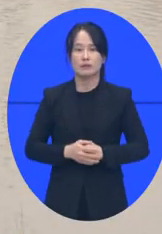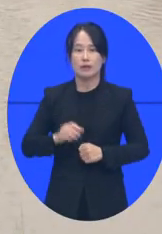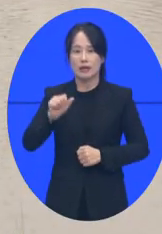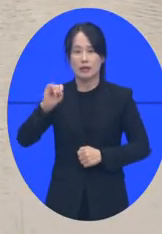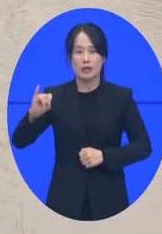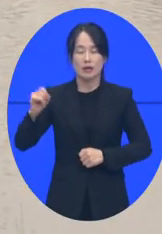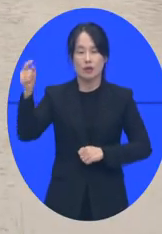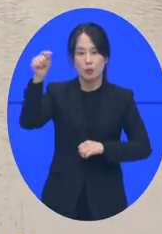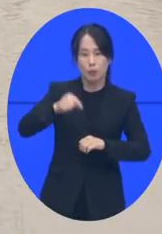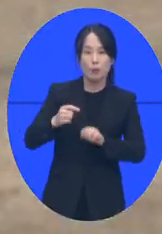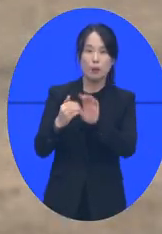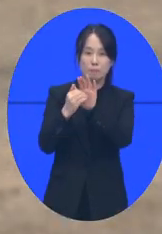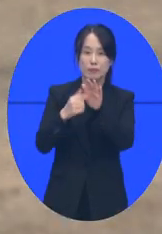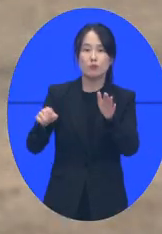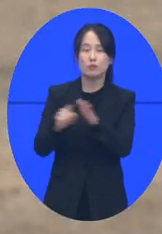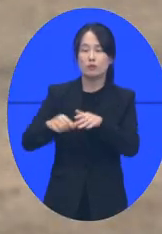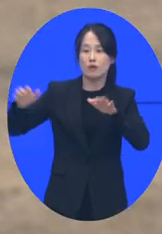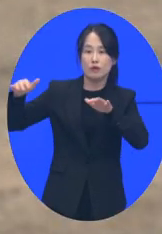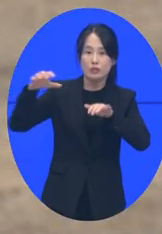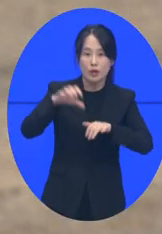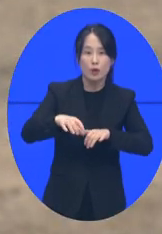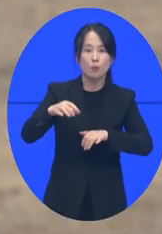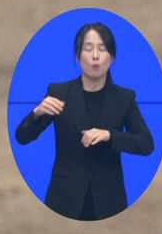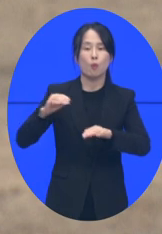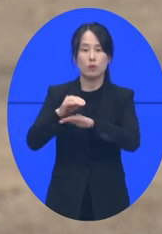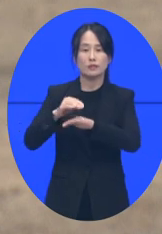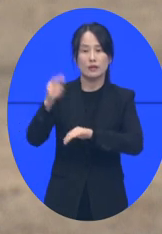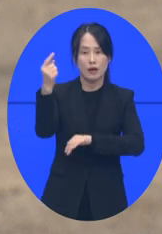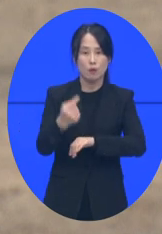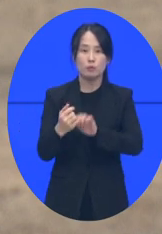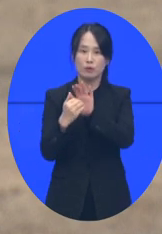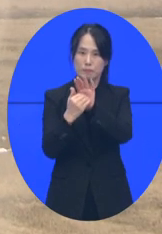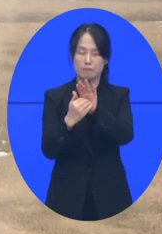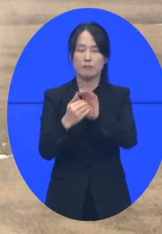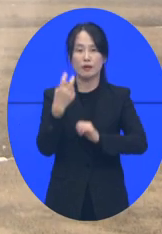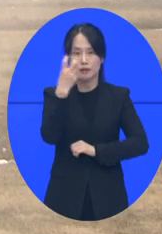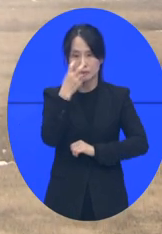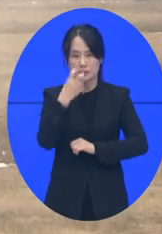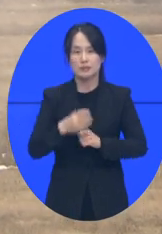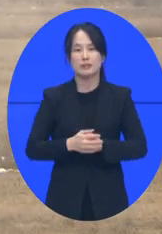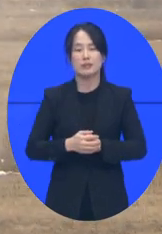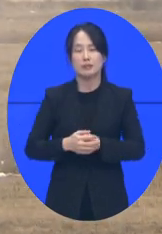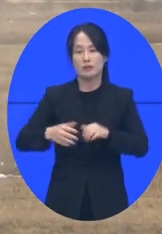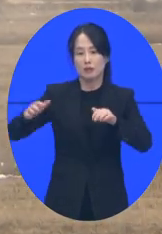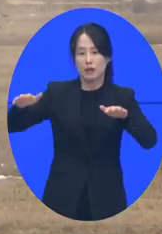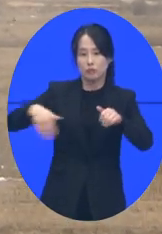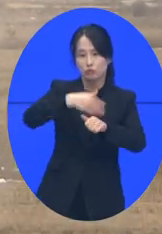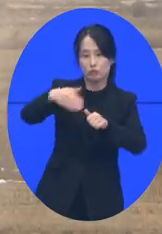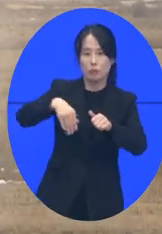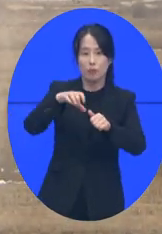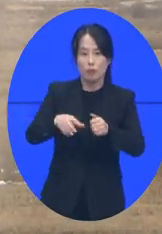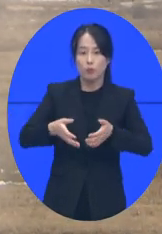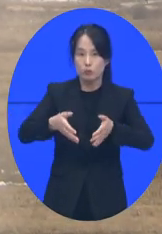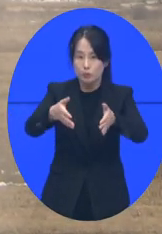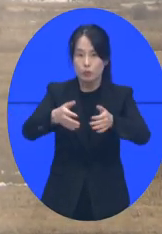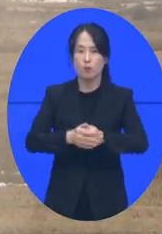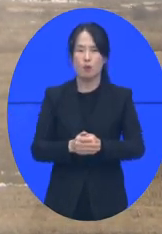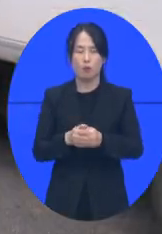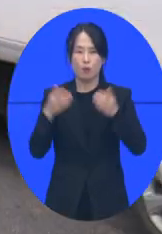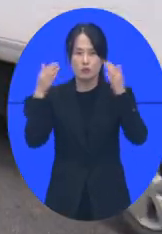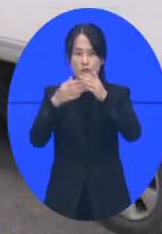농가 유입 방지를 위해 철세 도래지 축산 차량 통제 구역을 감시하고 철세 도래지 주변 도로 가금농가